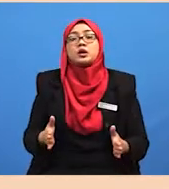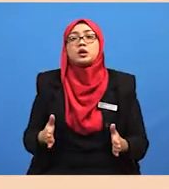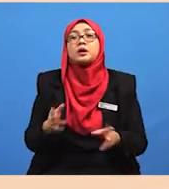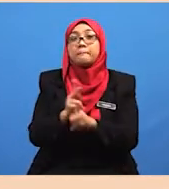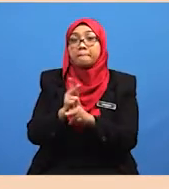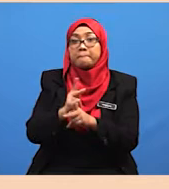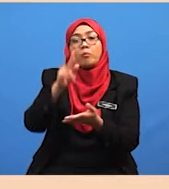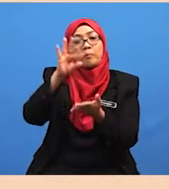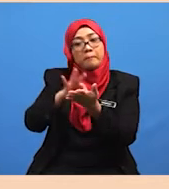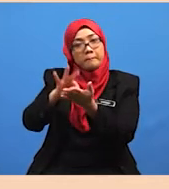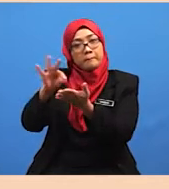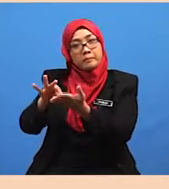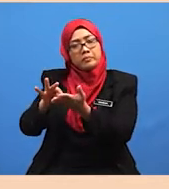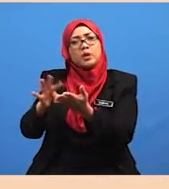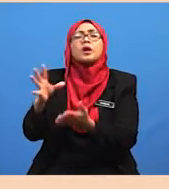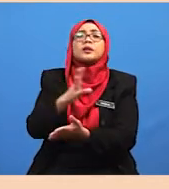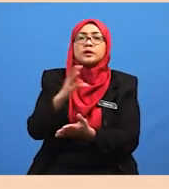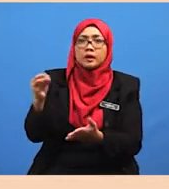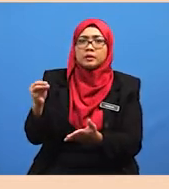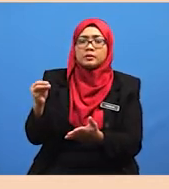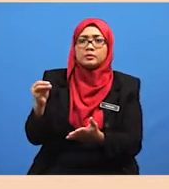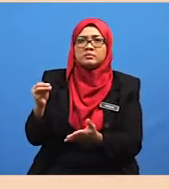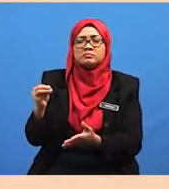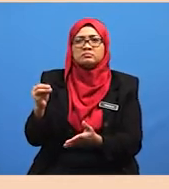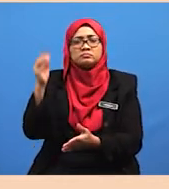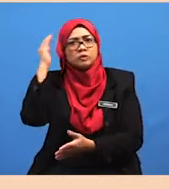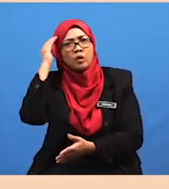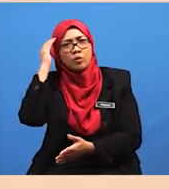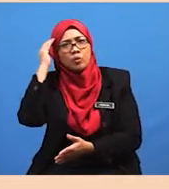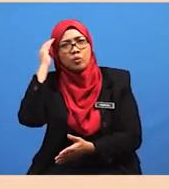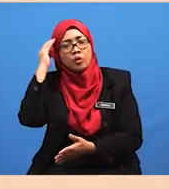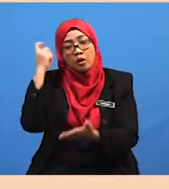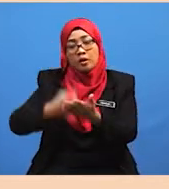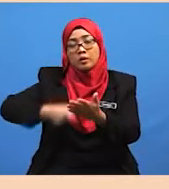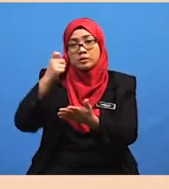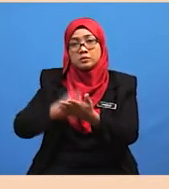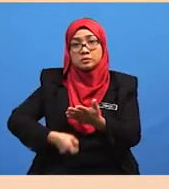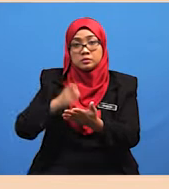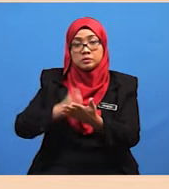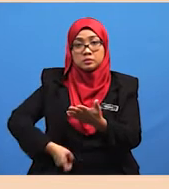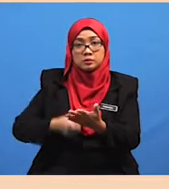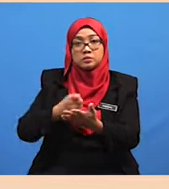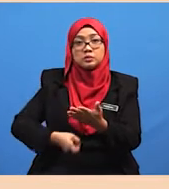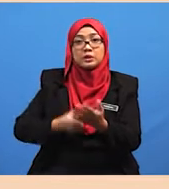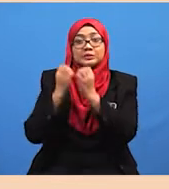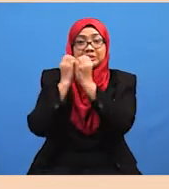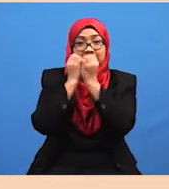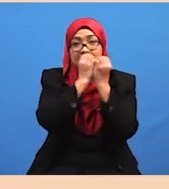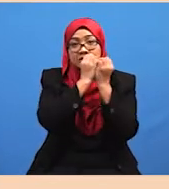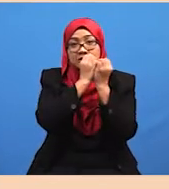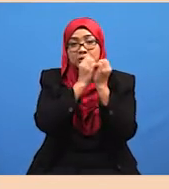ayam mendapati harga jagung di pasaran juga semakin